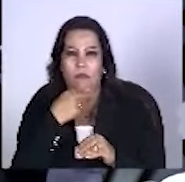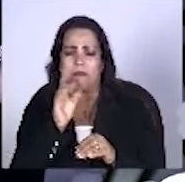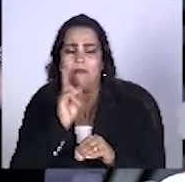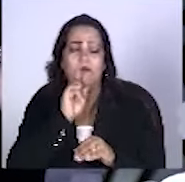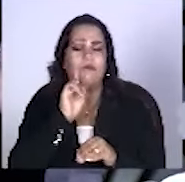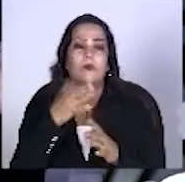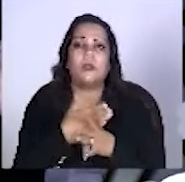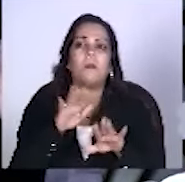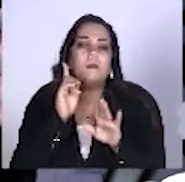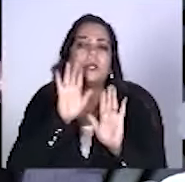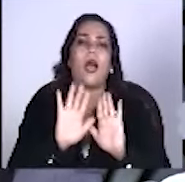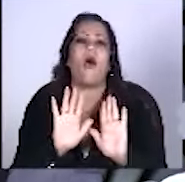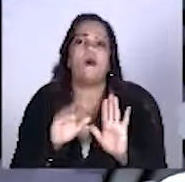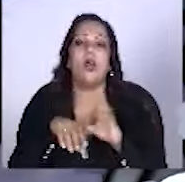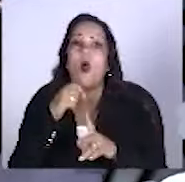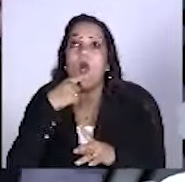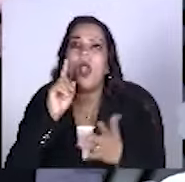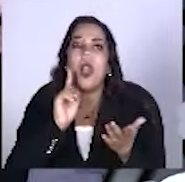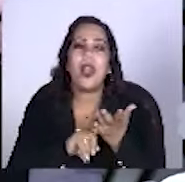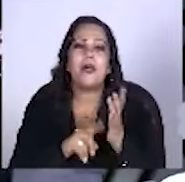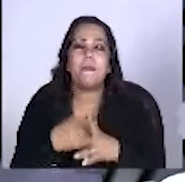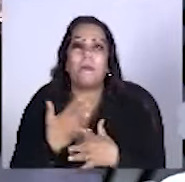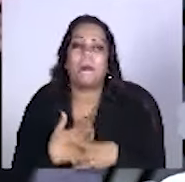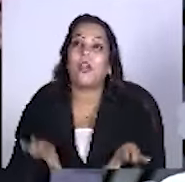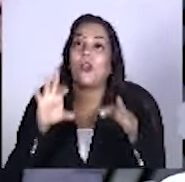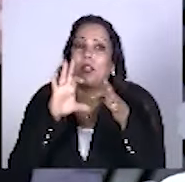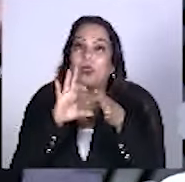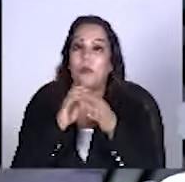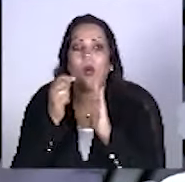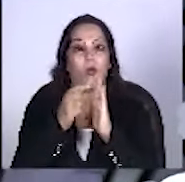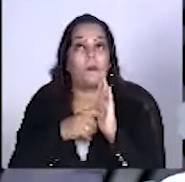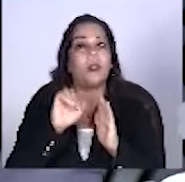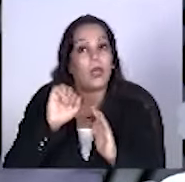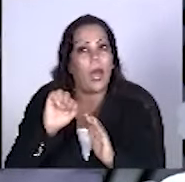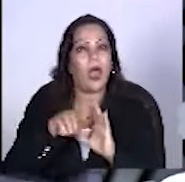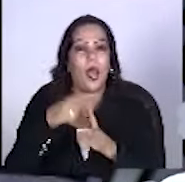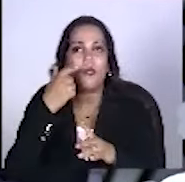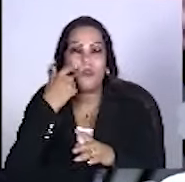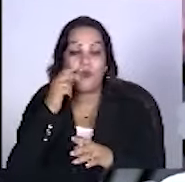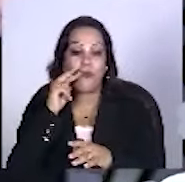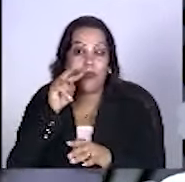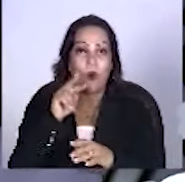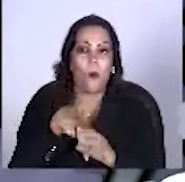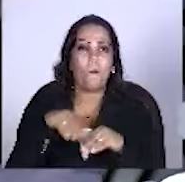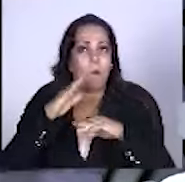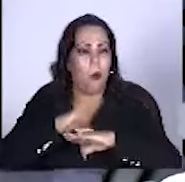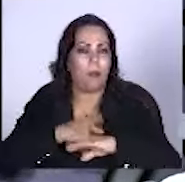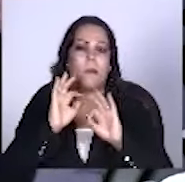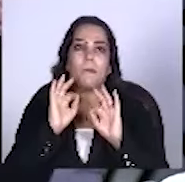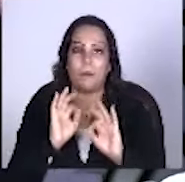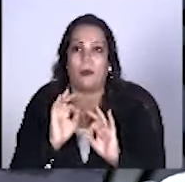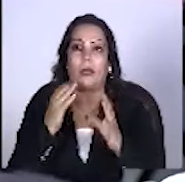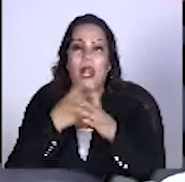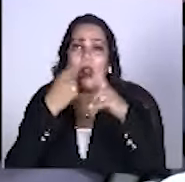اللي بتقوليه ده؟ اربطيه بقيمك، بمبادئك. اربطيه انه يلاقي حاجه فيكي مش موجوده في اي بنت تانيه.